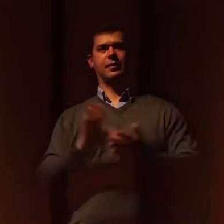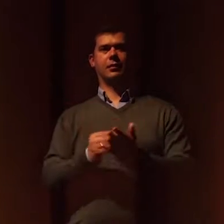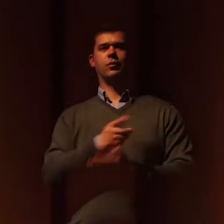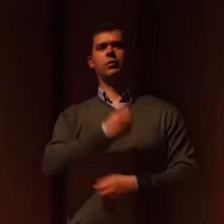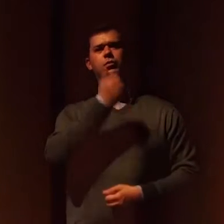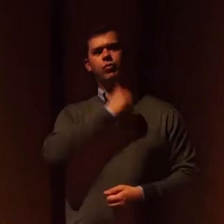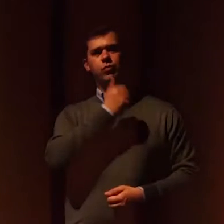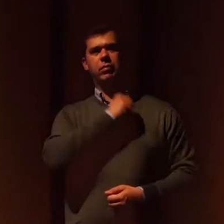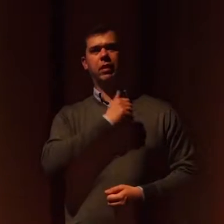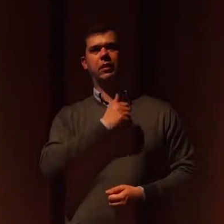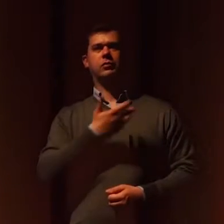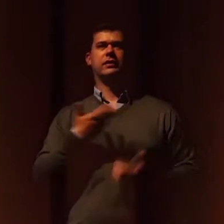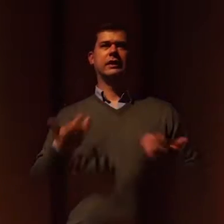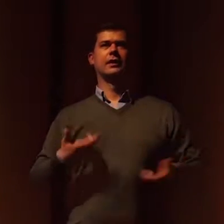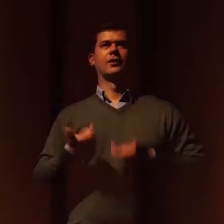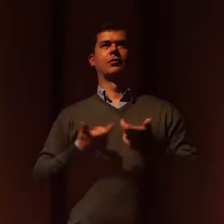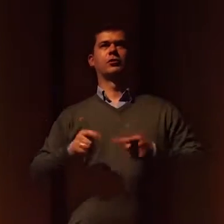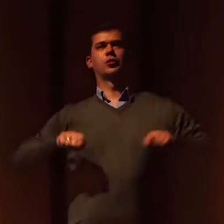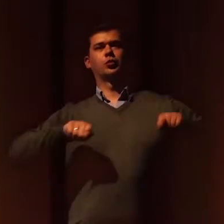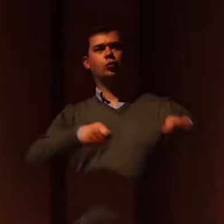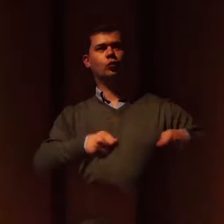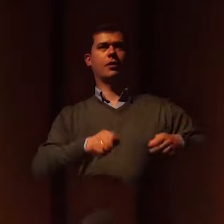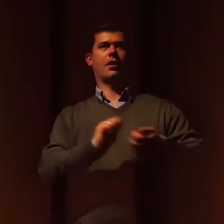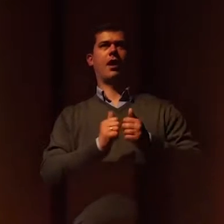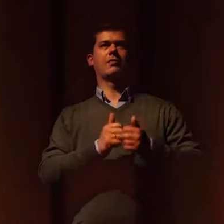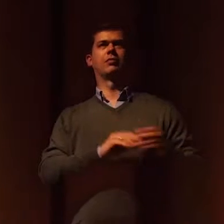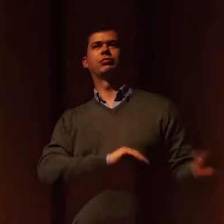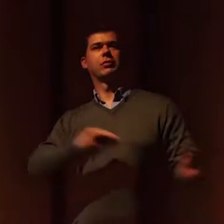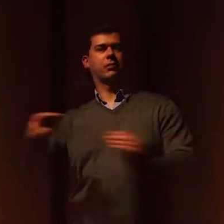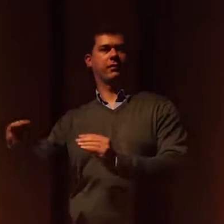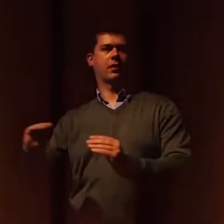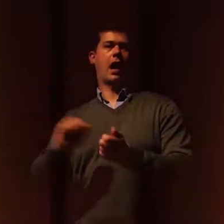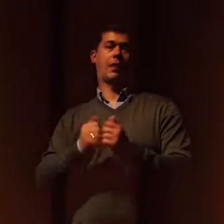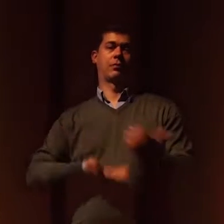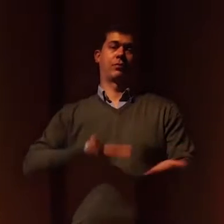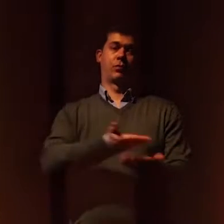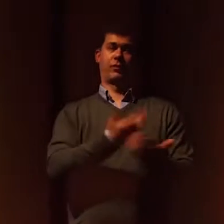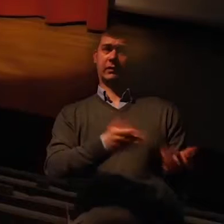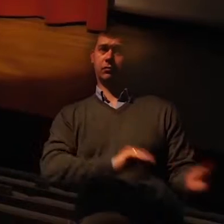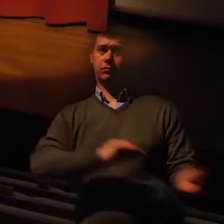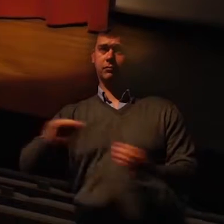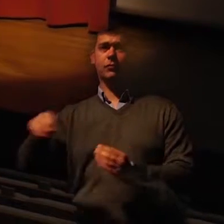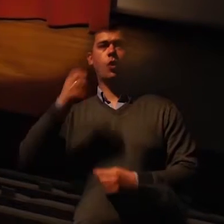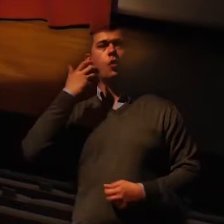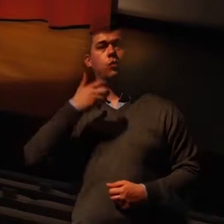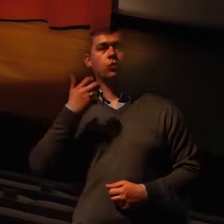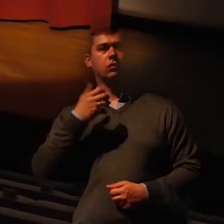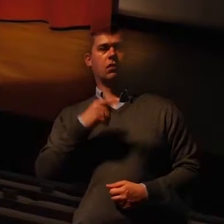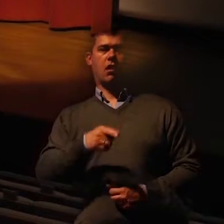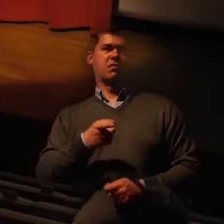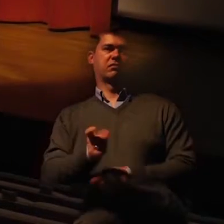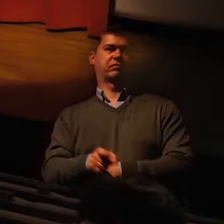próby No albo na siłę osiedlania Albo oferowania możliwości osiedlania ludności Romskiej kompletnie